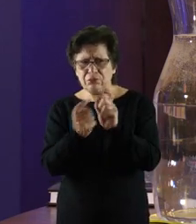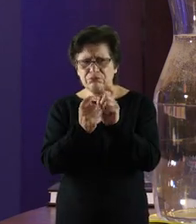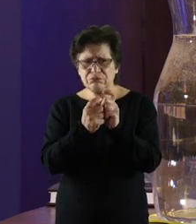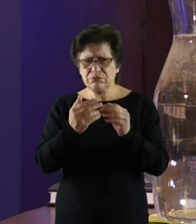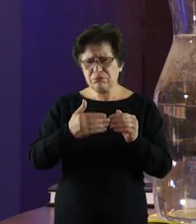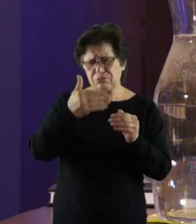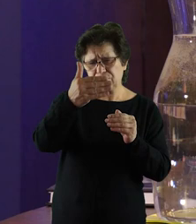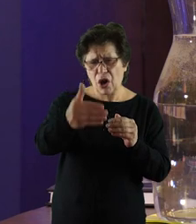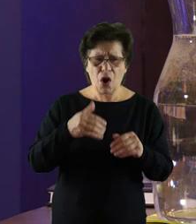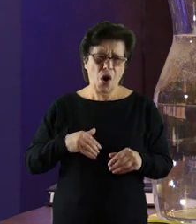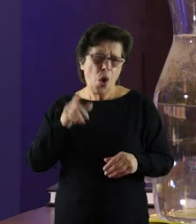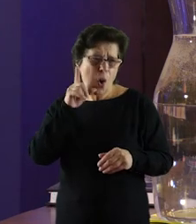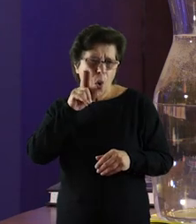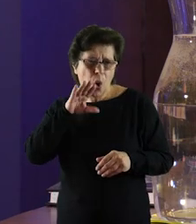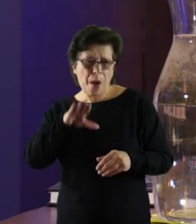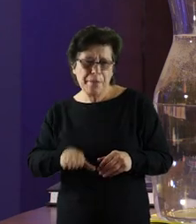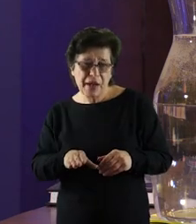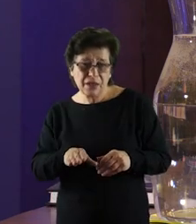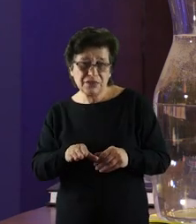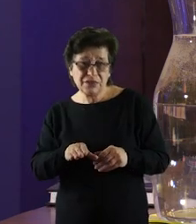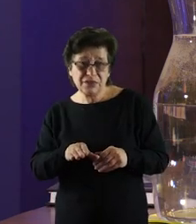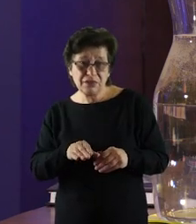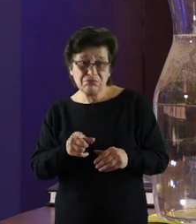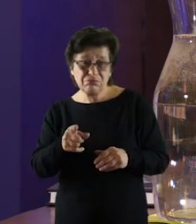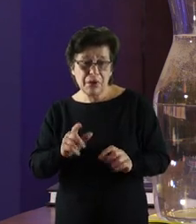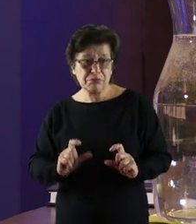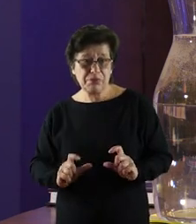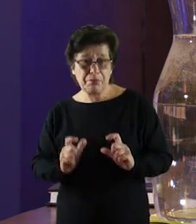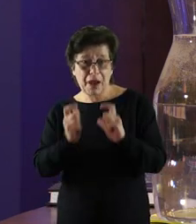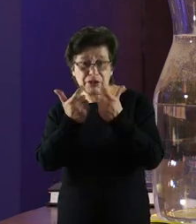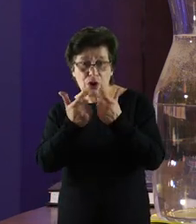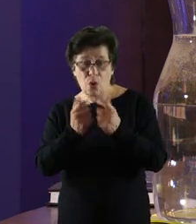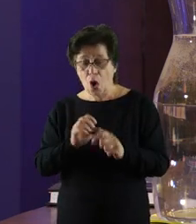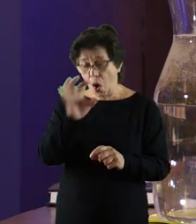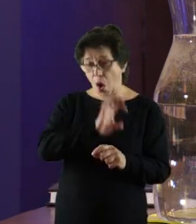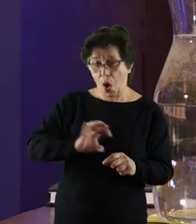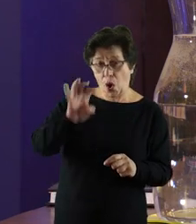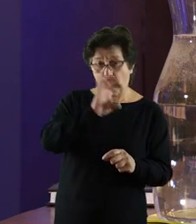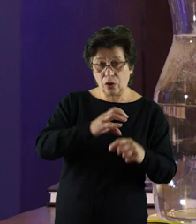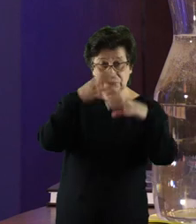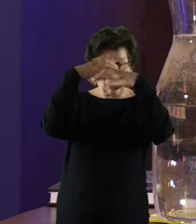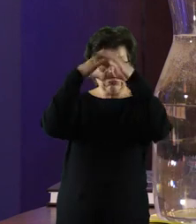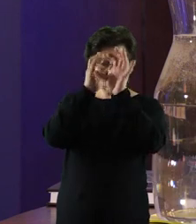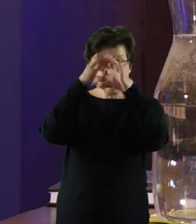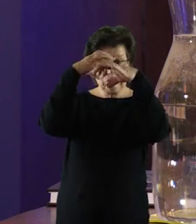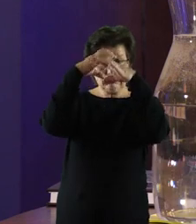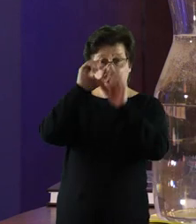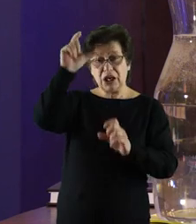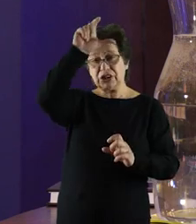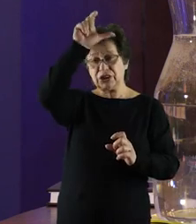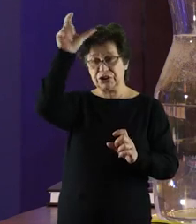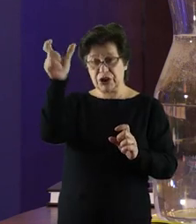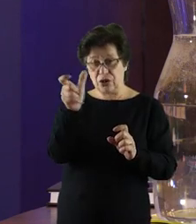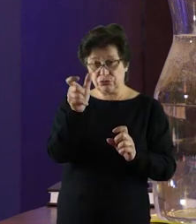astronomią chłopiec, który zupełnie przypadkiem oglądał lunetą księżyc, natomiast